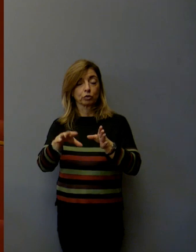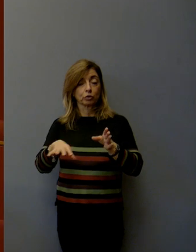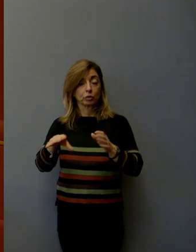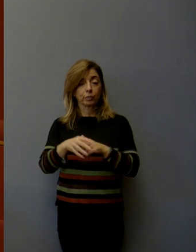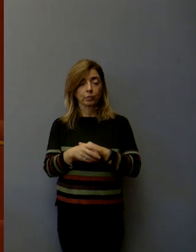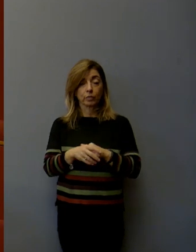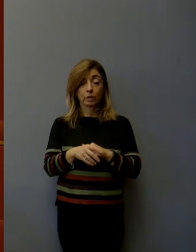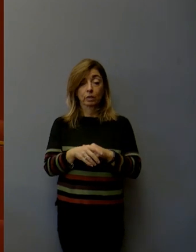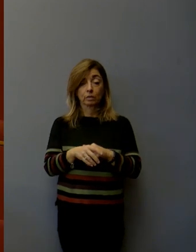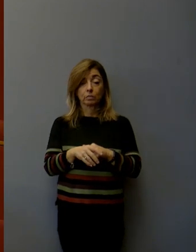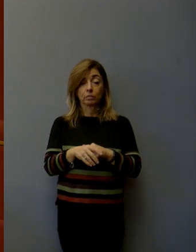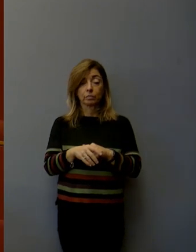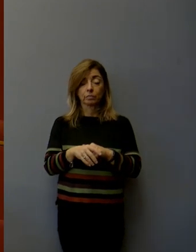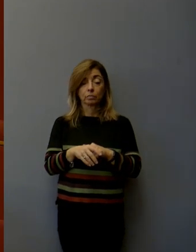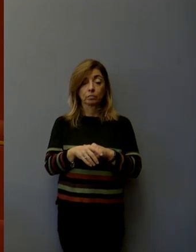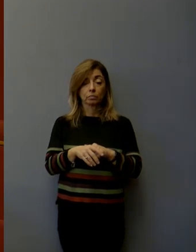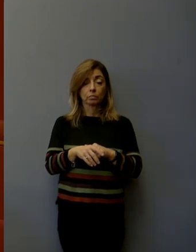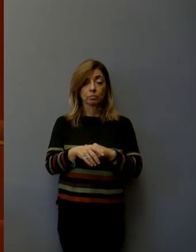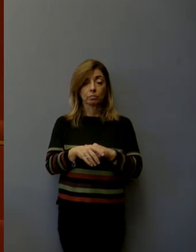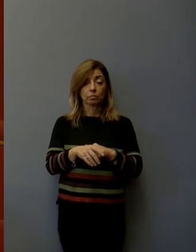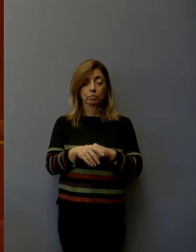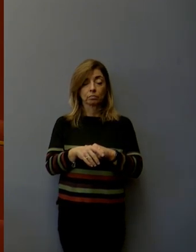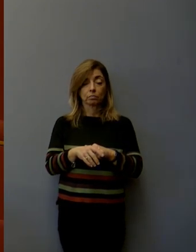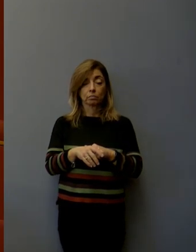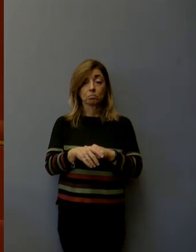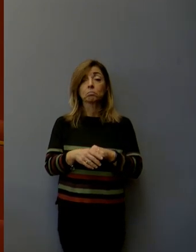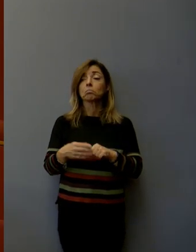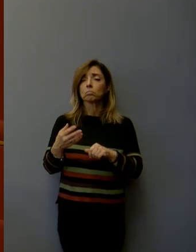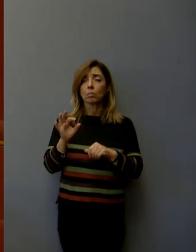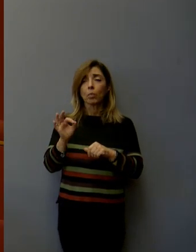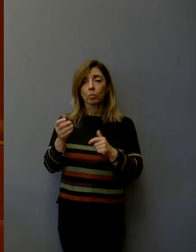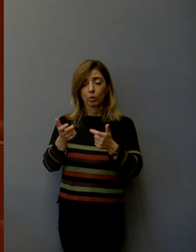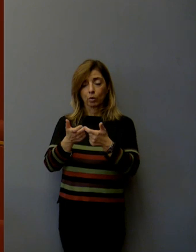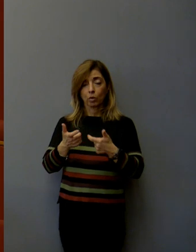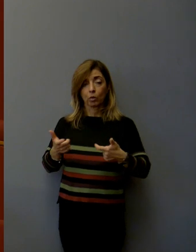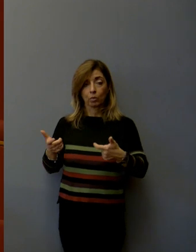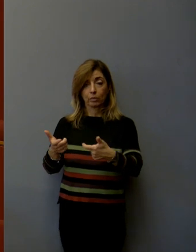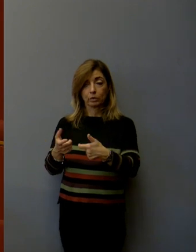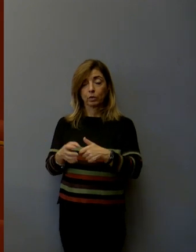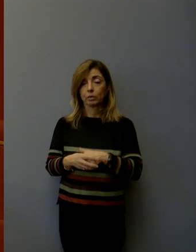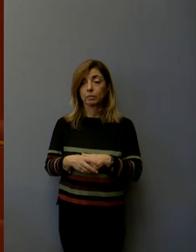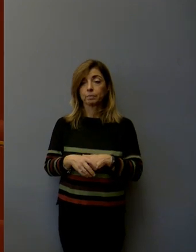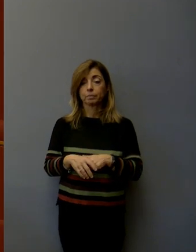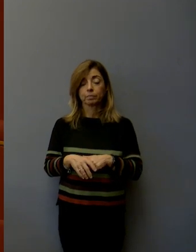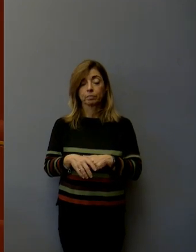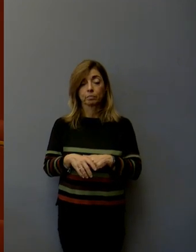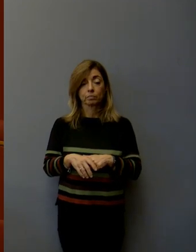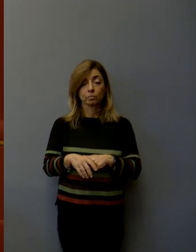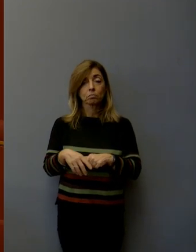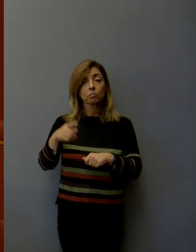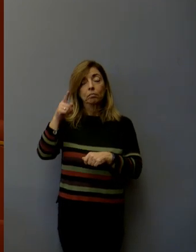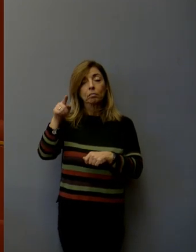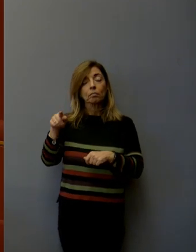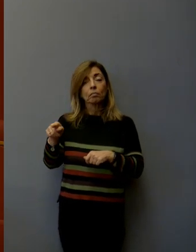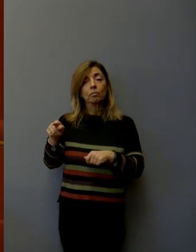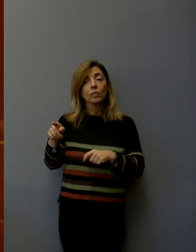giurato E durante una commissione e abbiamo saputo come la polizia locale